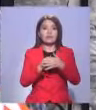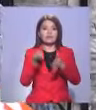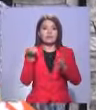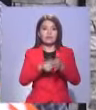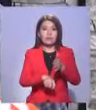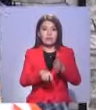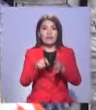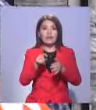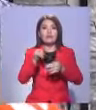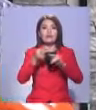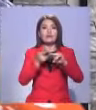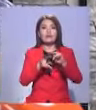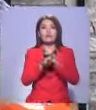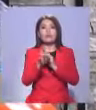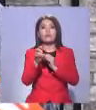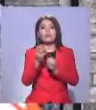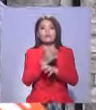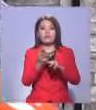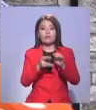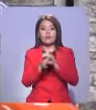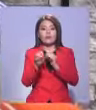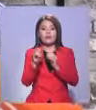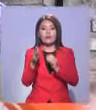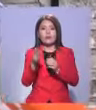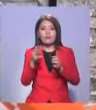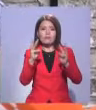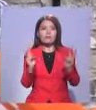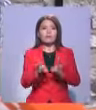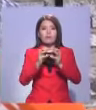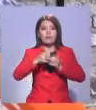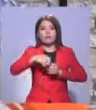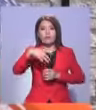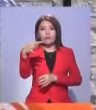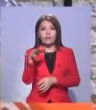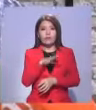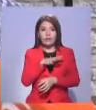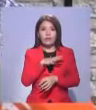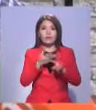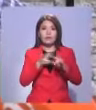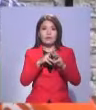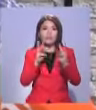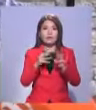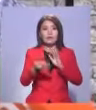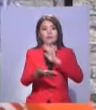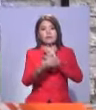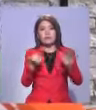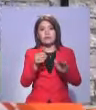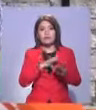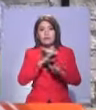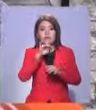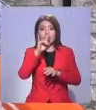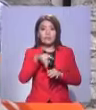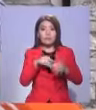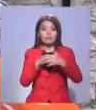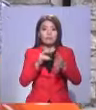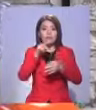яғы не іші түтін дейді, яғы сонымен пожарниктер терезеден түсіп,